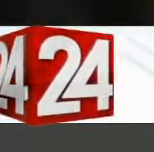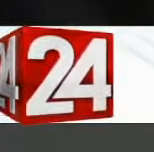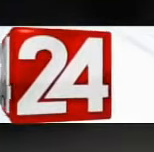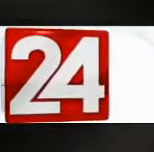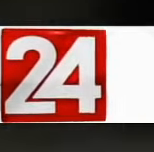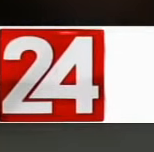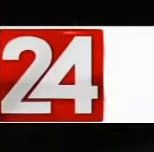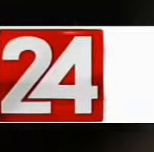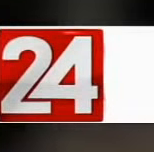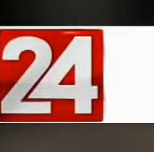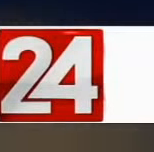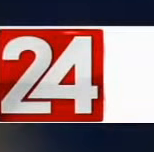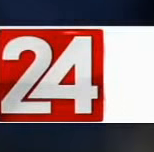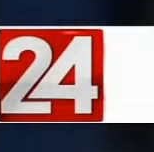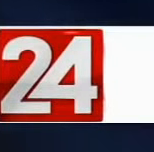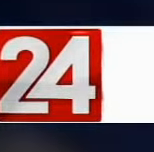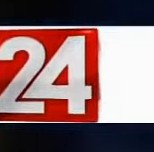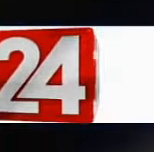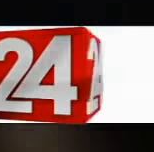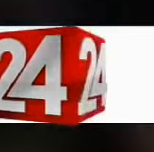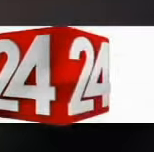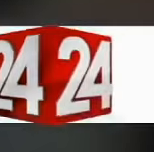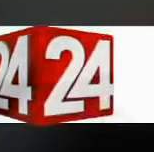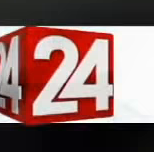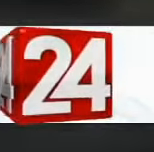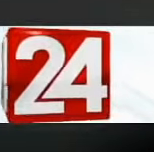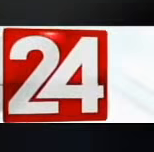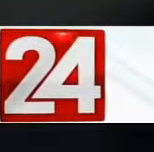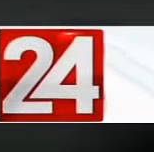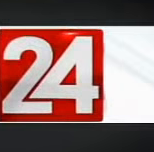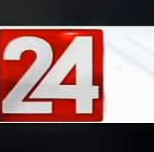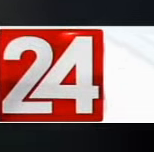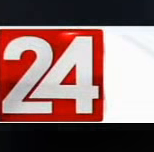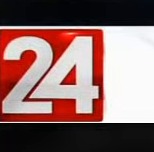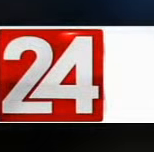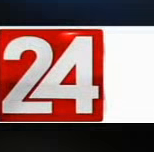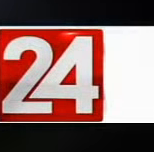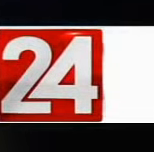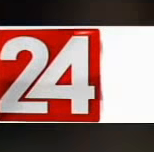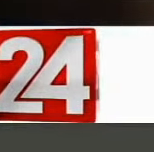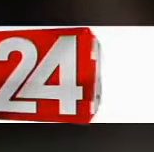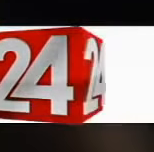Inireklamong siksikan sa loob ng bus na yan. Inaksyonal na sumbungan ng bayan.